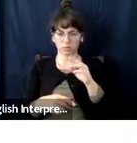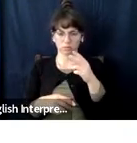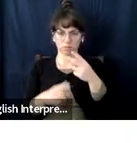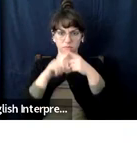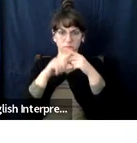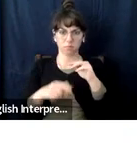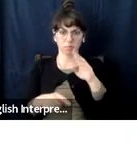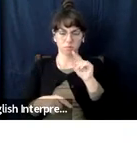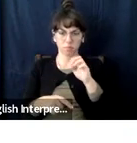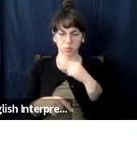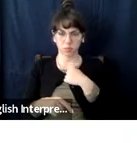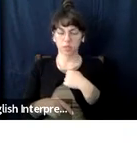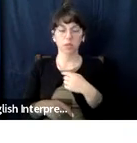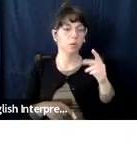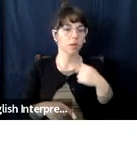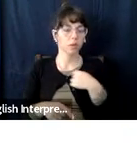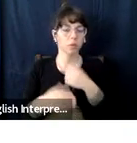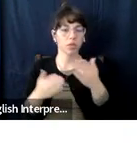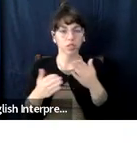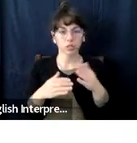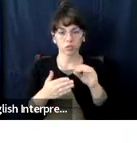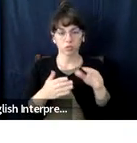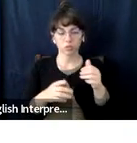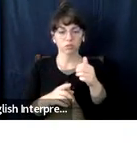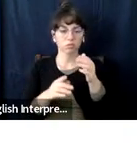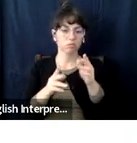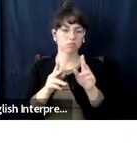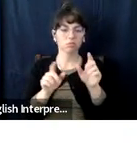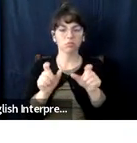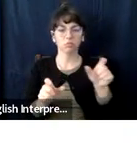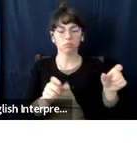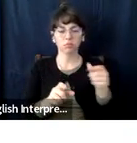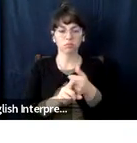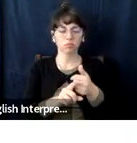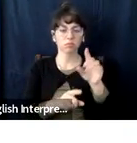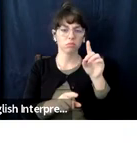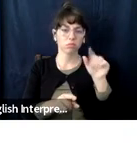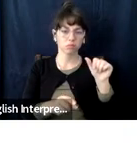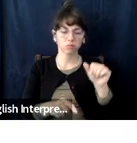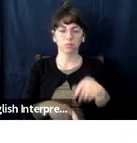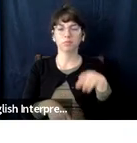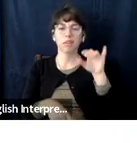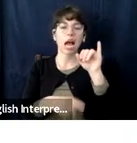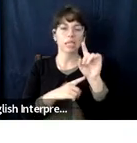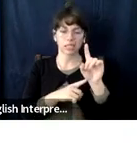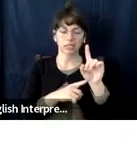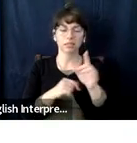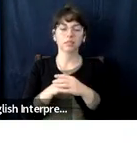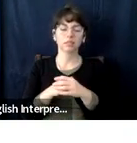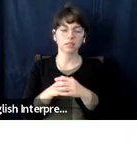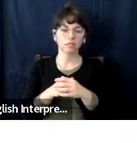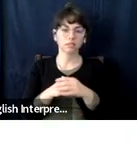So we do serve students and individuals who have an intellectual disability and on a case by case basis, those with